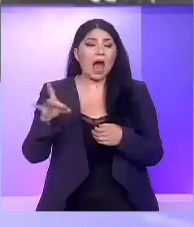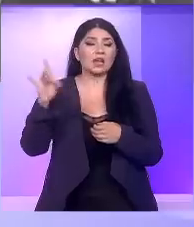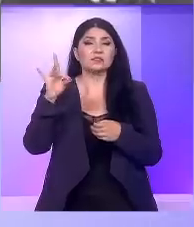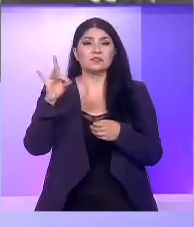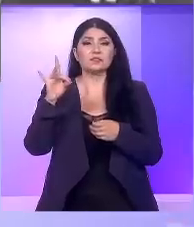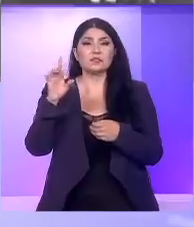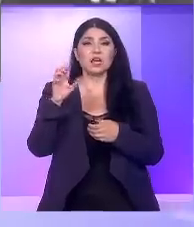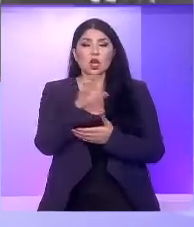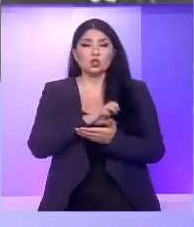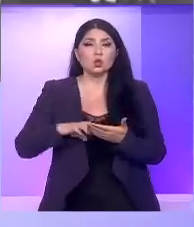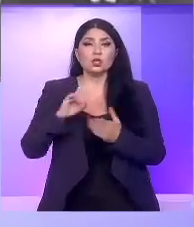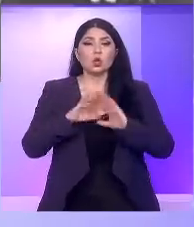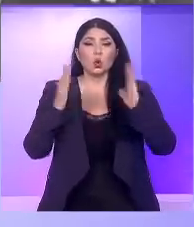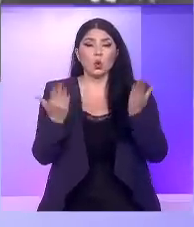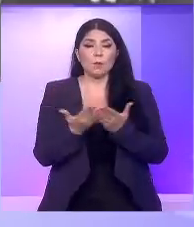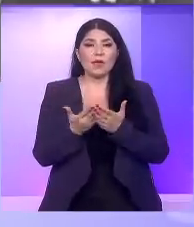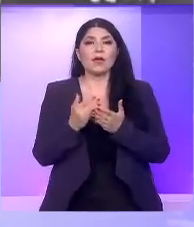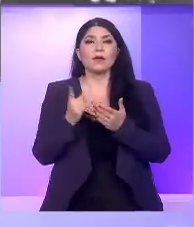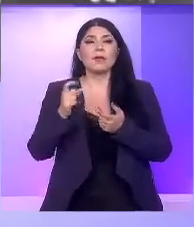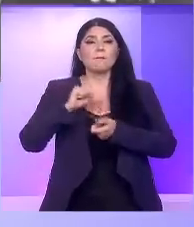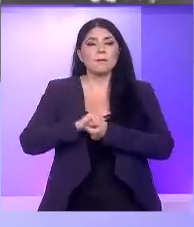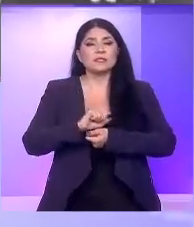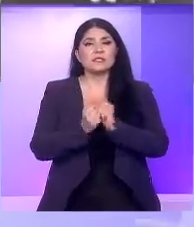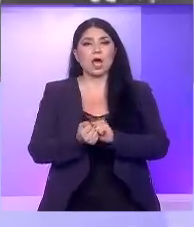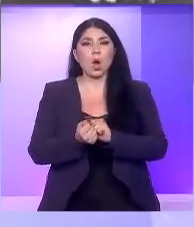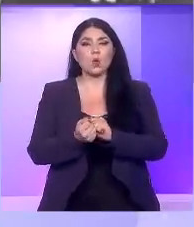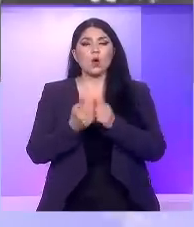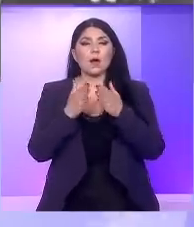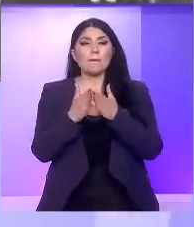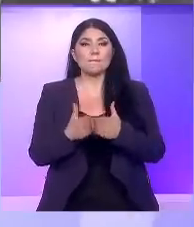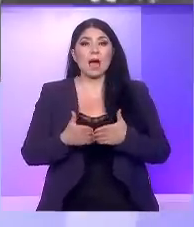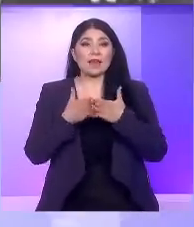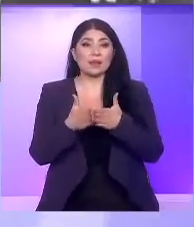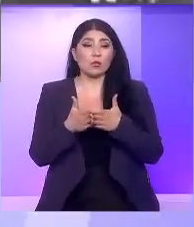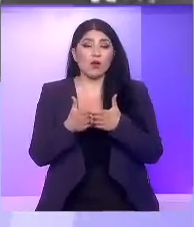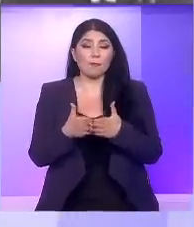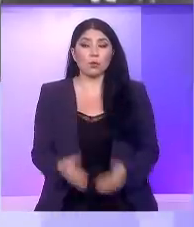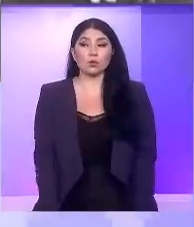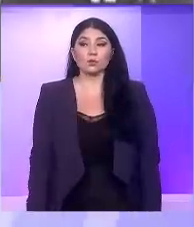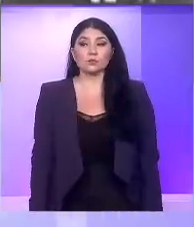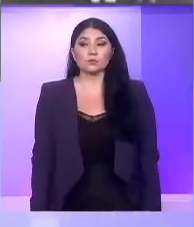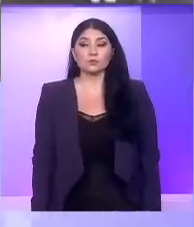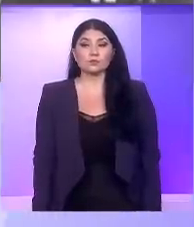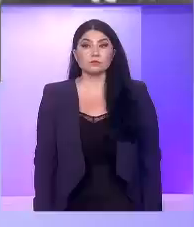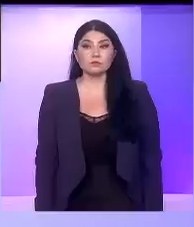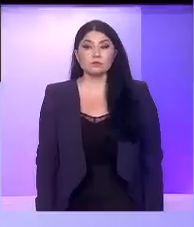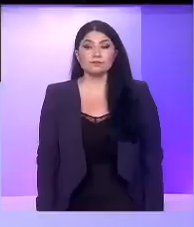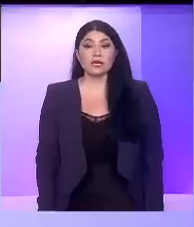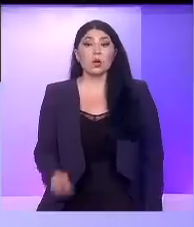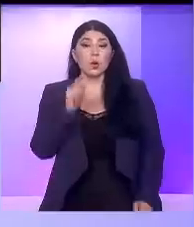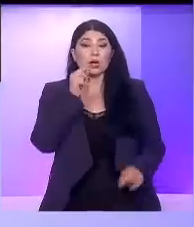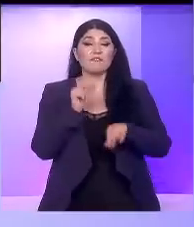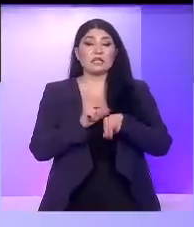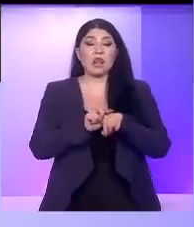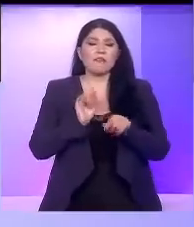această cale maritimă sau fluvială. Este o situație care va pune sub o mare presiune Ucraina